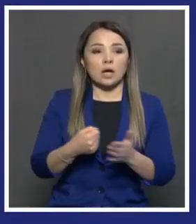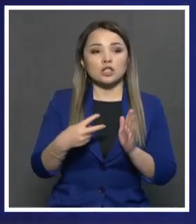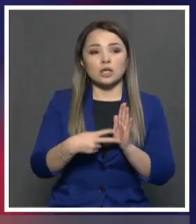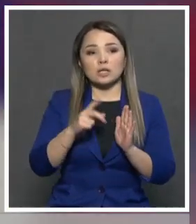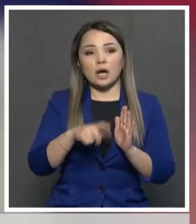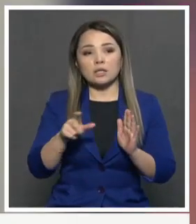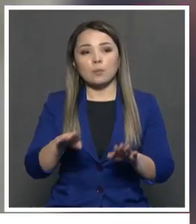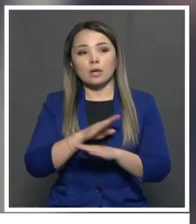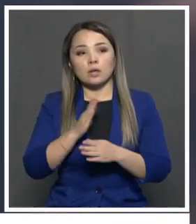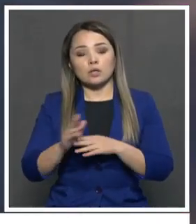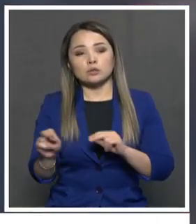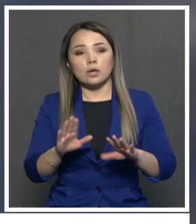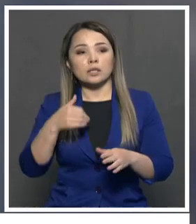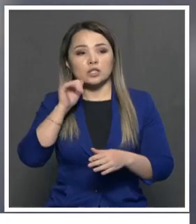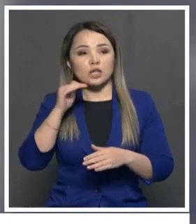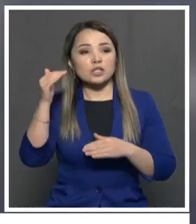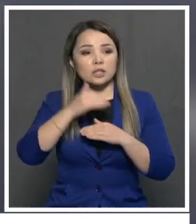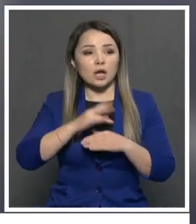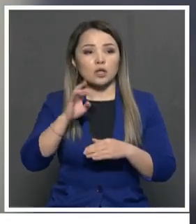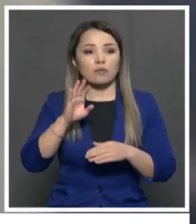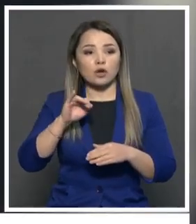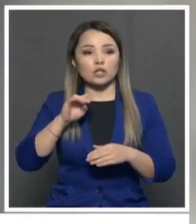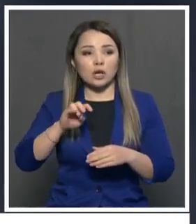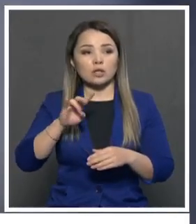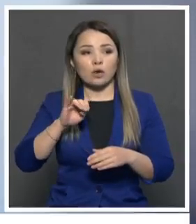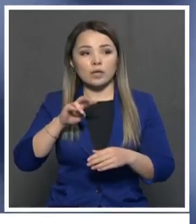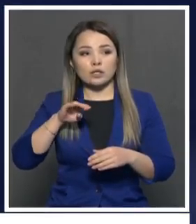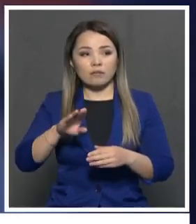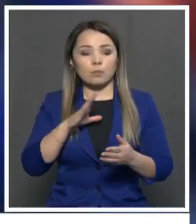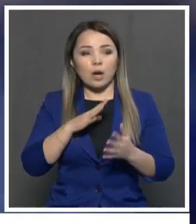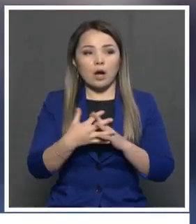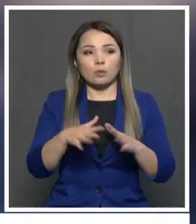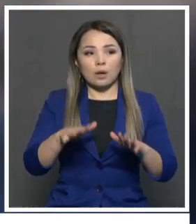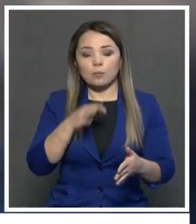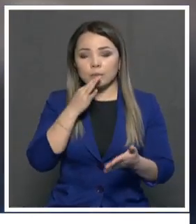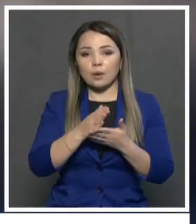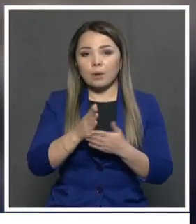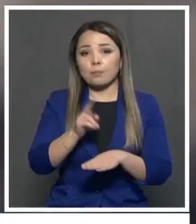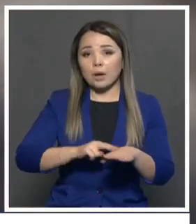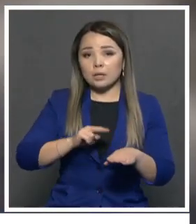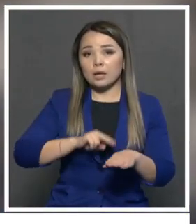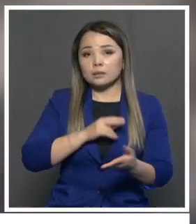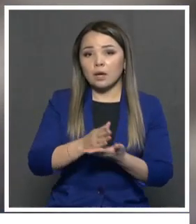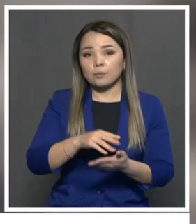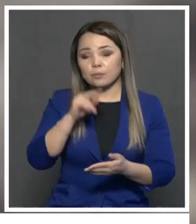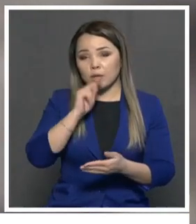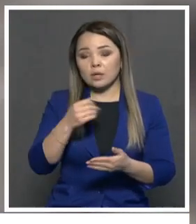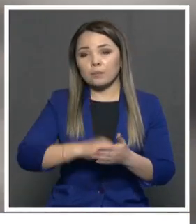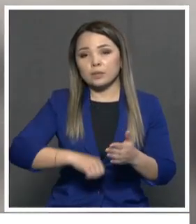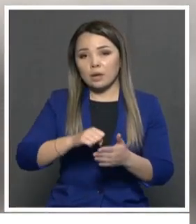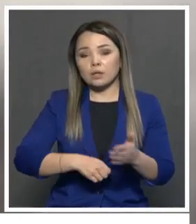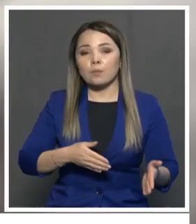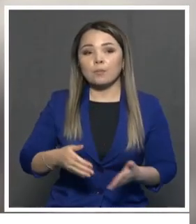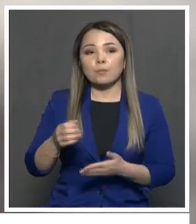адам қаза тапты. Қайғылы оқиға кеше кешкілік Новонежин және Лаврентьев ауылдарының арасында болған. Полиция қызметкерлері апатқа себепші Қостанай жақтан келе